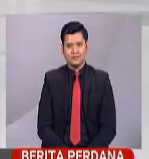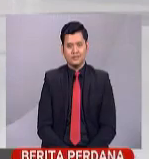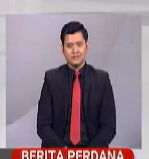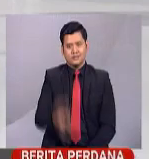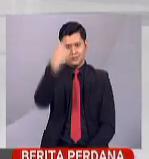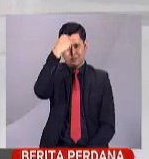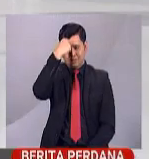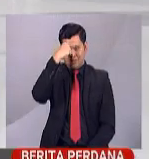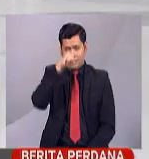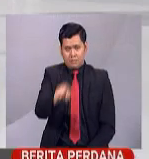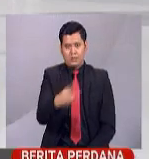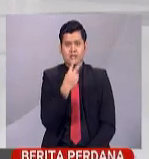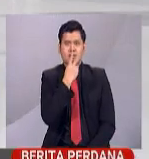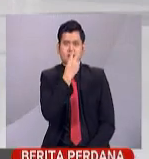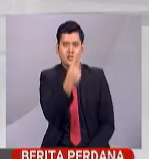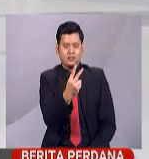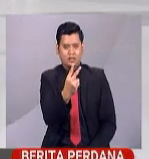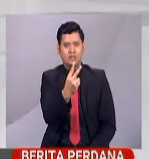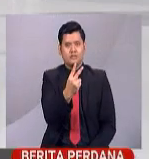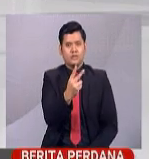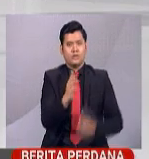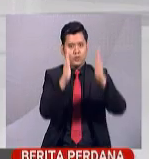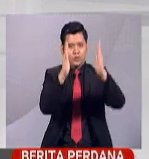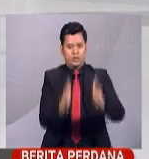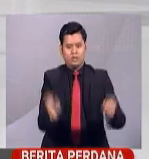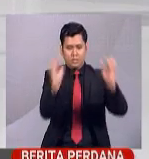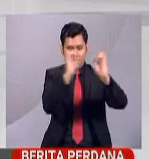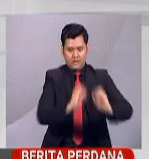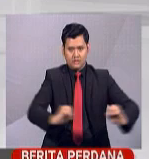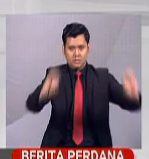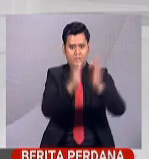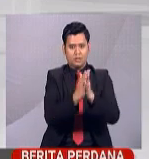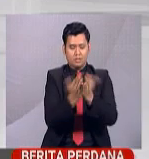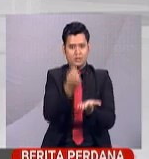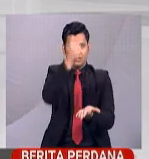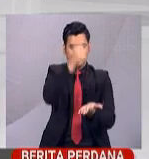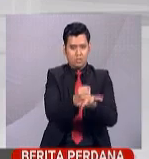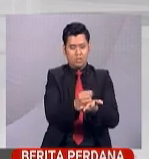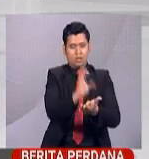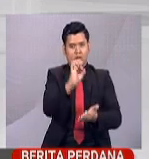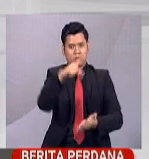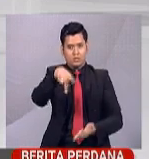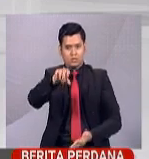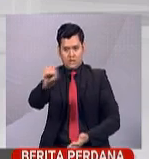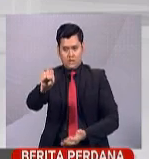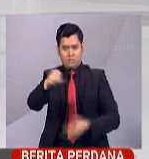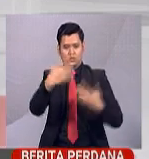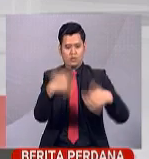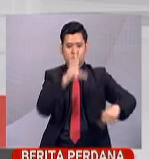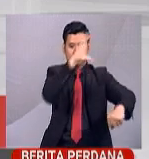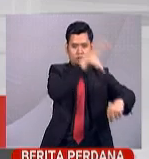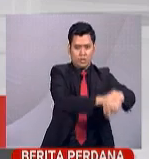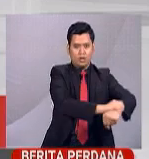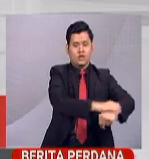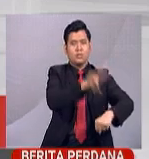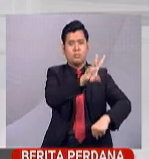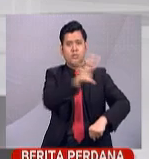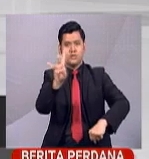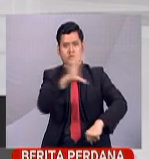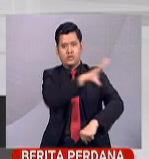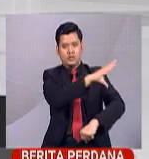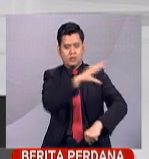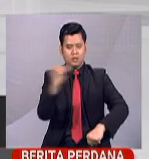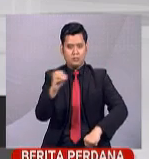Baik, bagi mengekang kemasukan pendatang tanpa izin parti, Ops Benteng telah menahan 327 parti dan 41